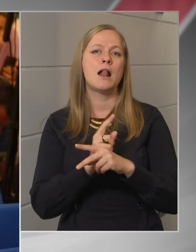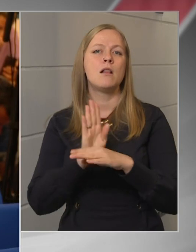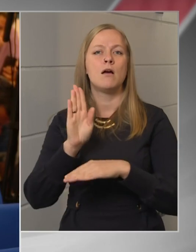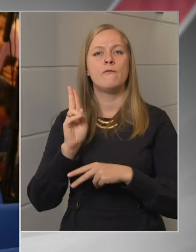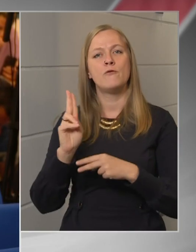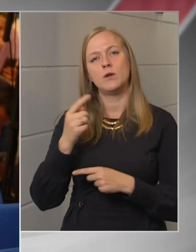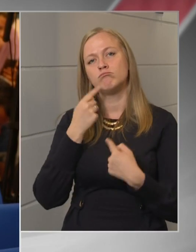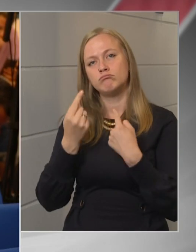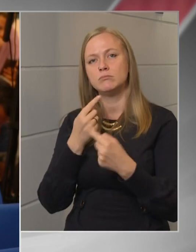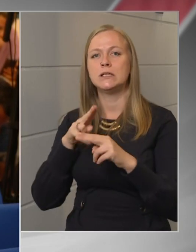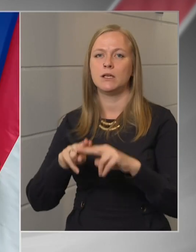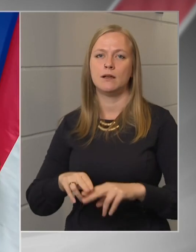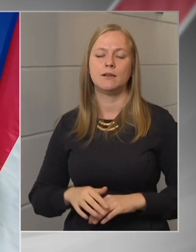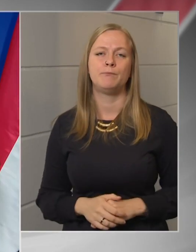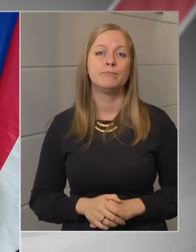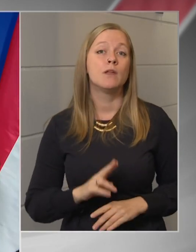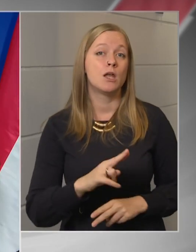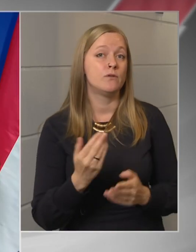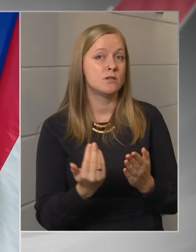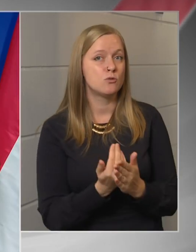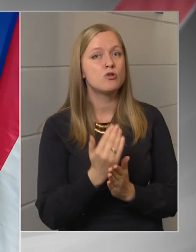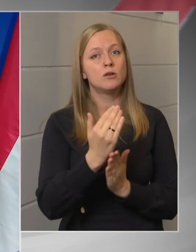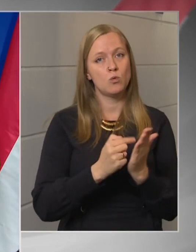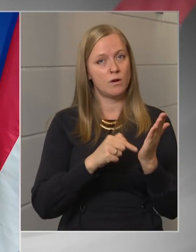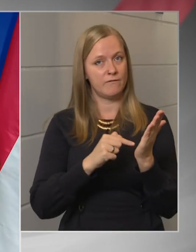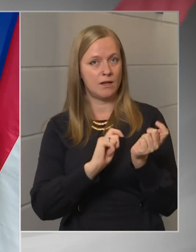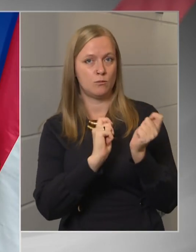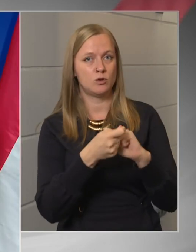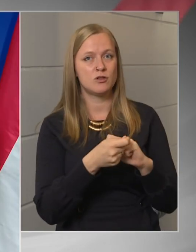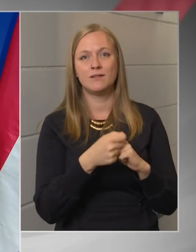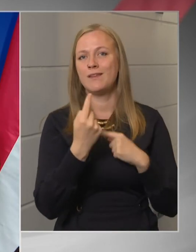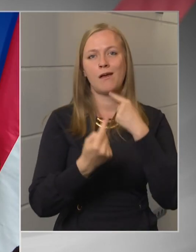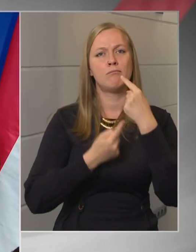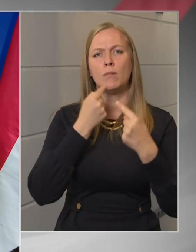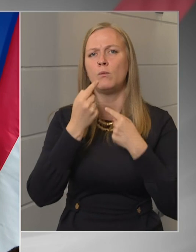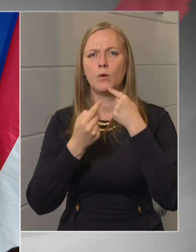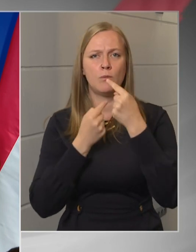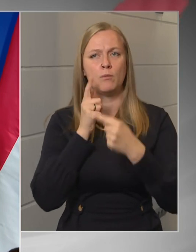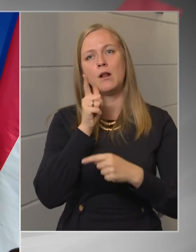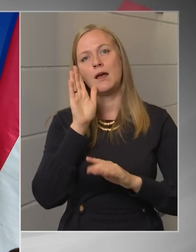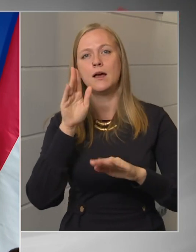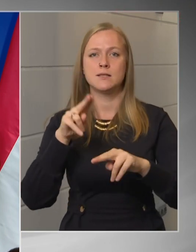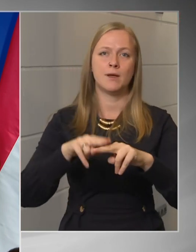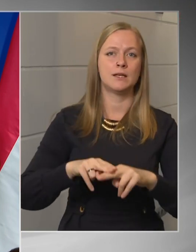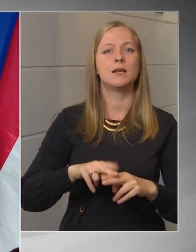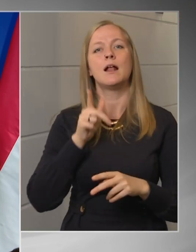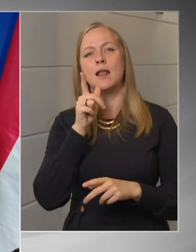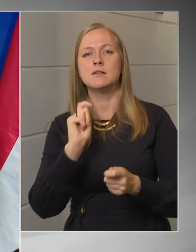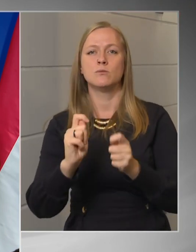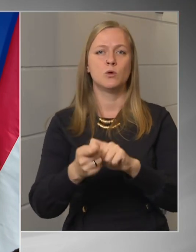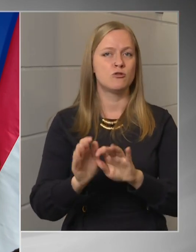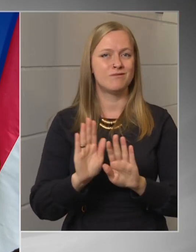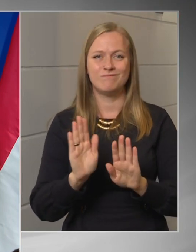ígéretét. Arra van szükség, hogy a törvényt azt módosítsák. Tehát ne szavakban ígérjék meg azt, hogy módostani